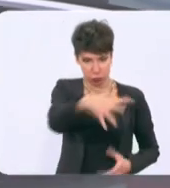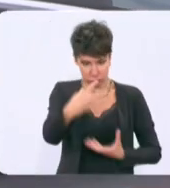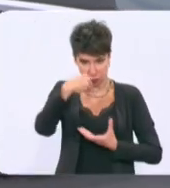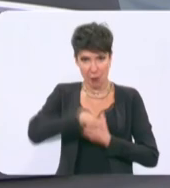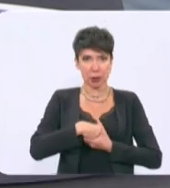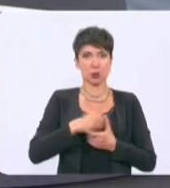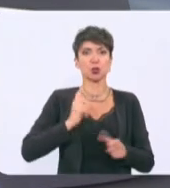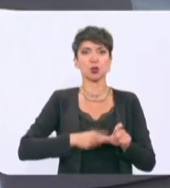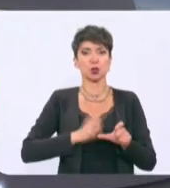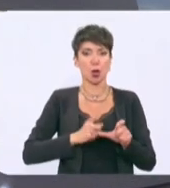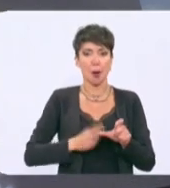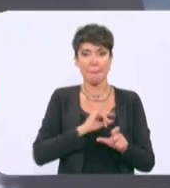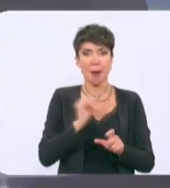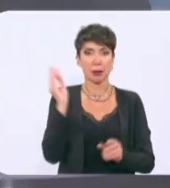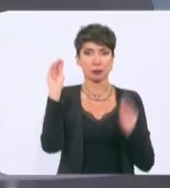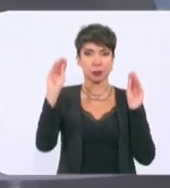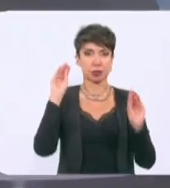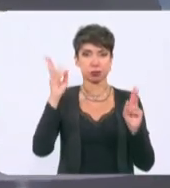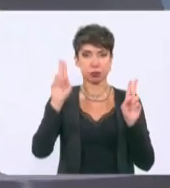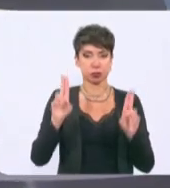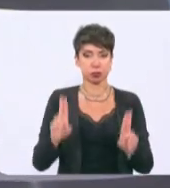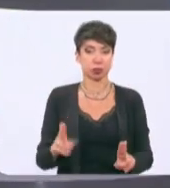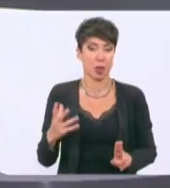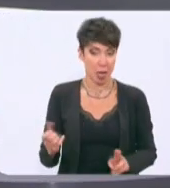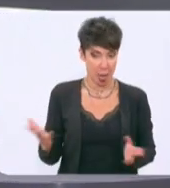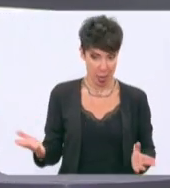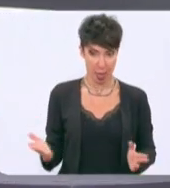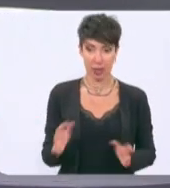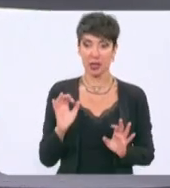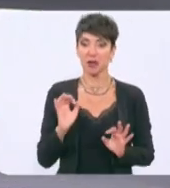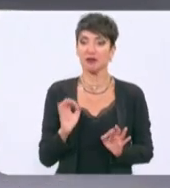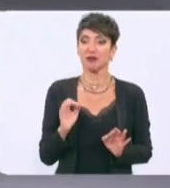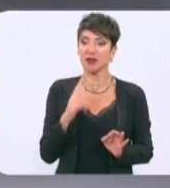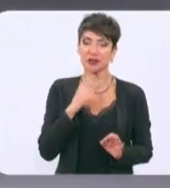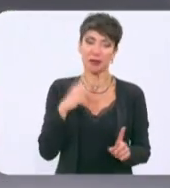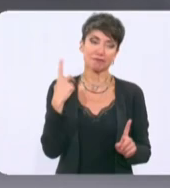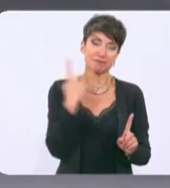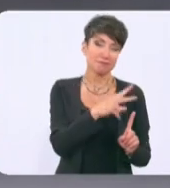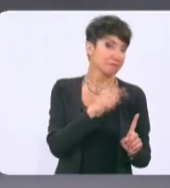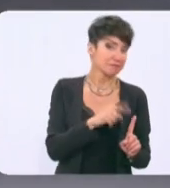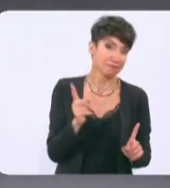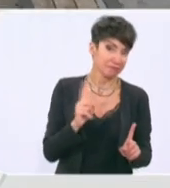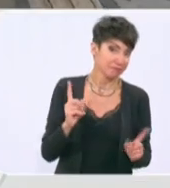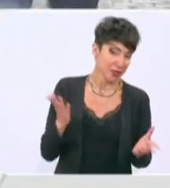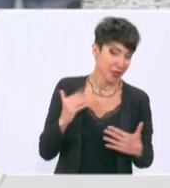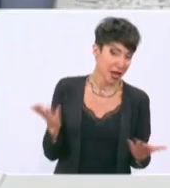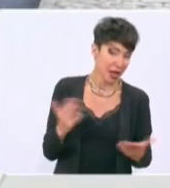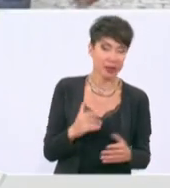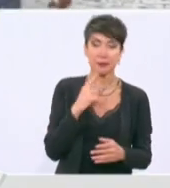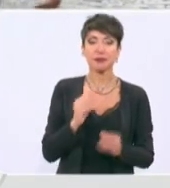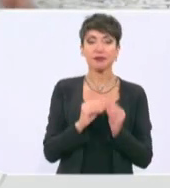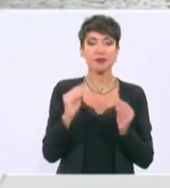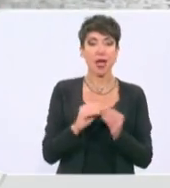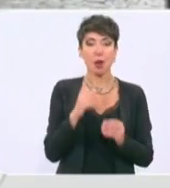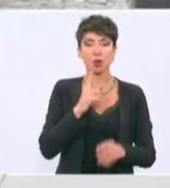μπαίνει και στα ψηφοδέλτιά του, που αντίστοιχες περιπτώσεις προφανώς δεν έχει να αναδείξει ο ΣΥΡΙΖΑ. Οπότε με αυτή την έννοια, το Κομμουνιστικό Κόμμα Ελλάδας